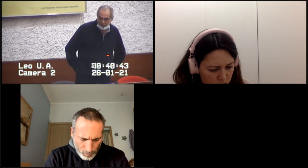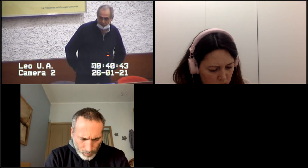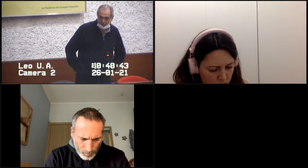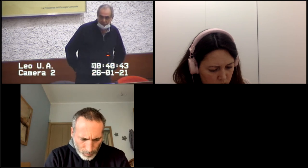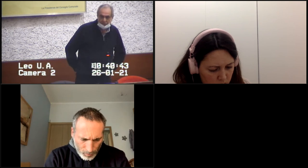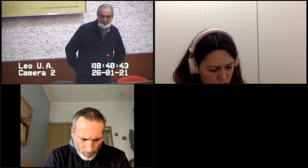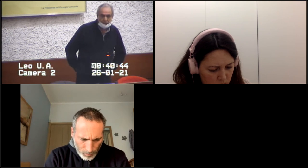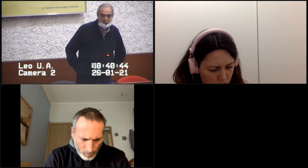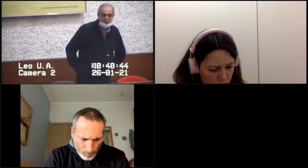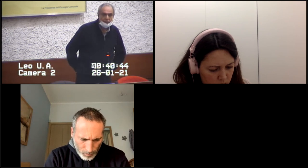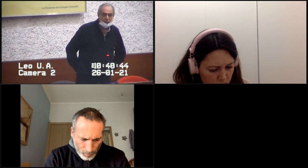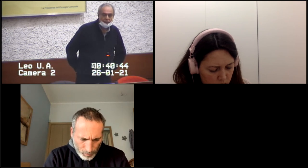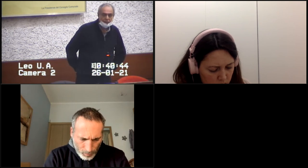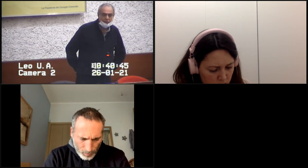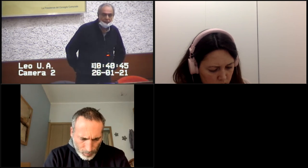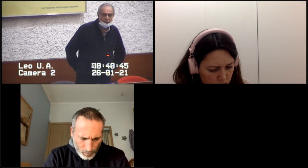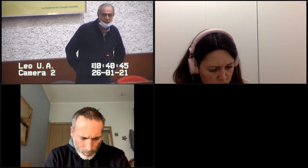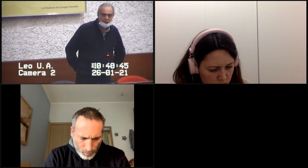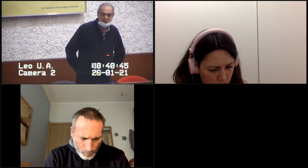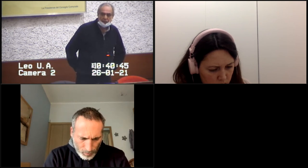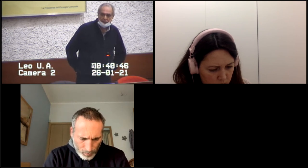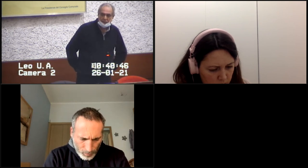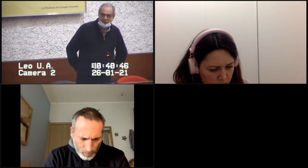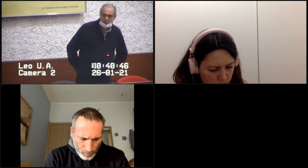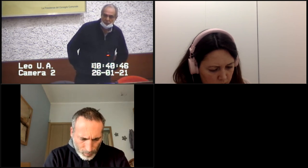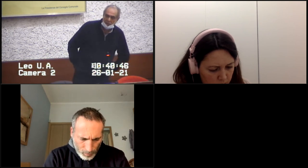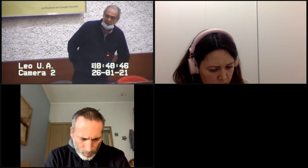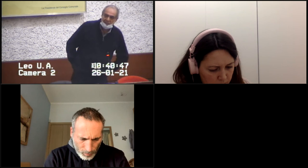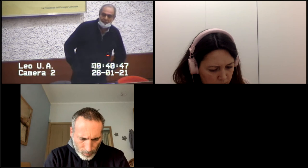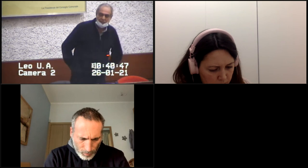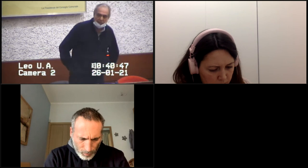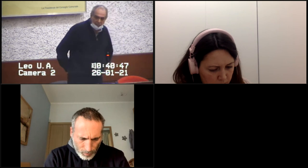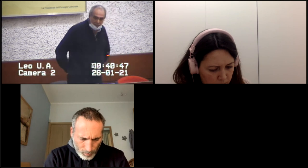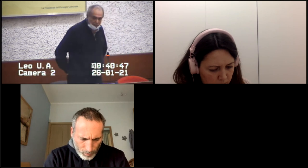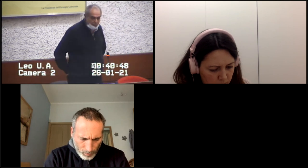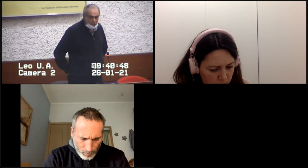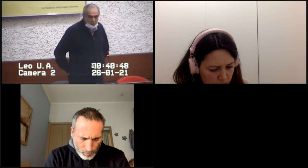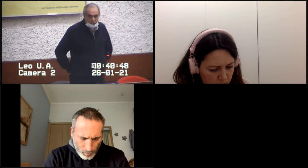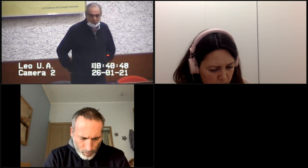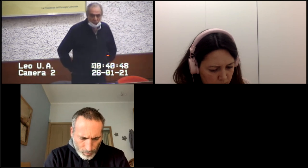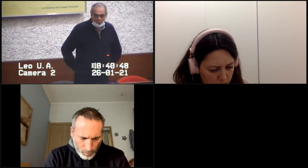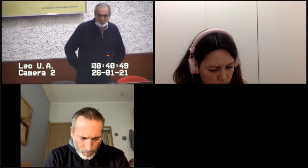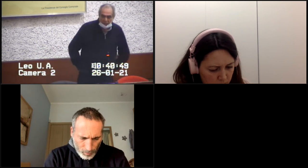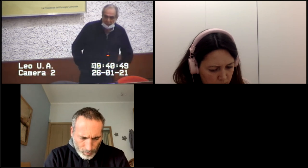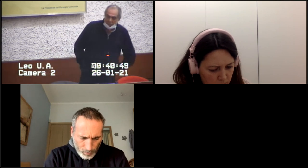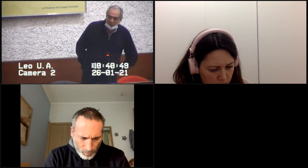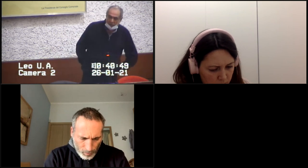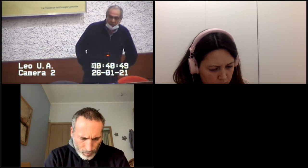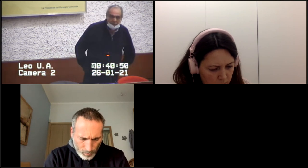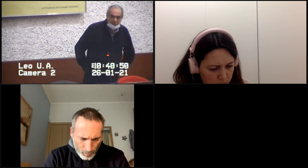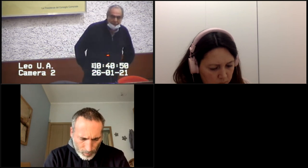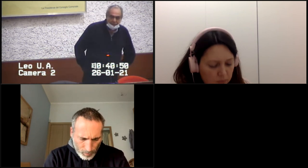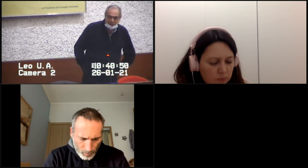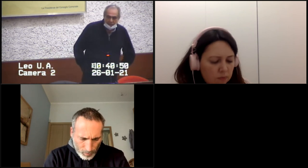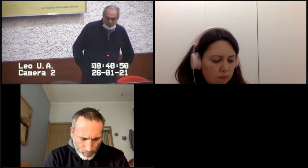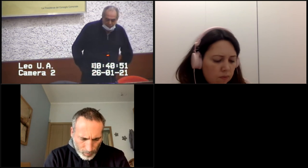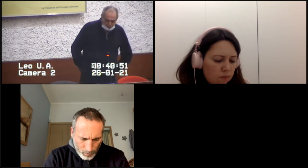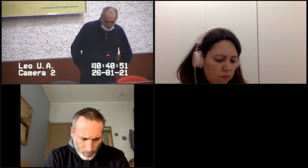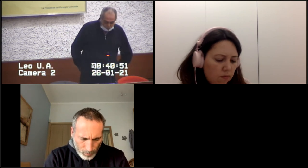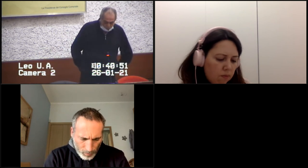necessità di chiedere all'amministrazione di intervenire per un problema che si